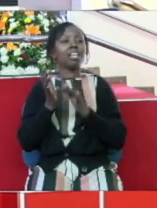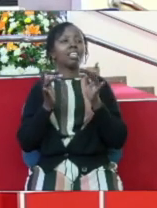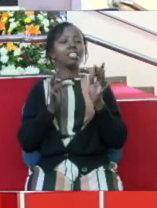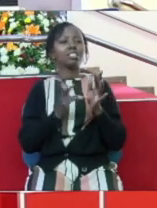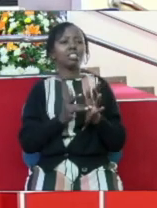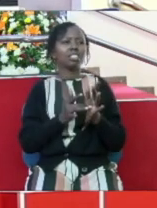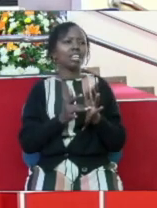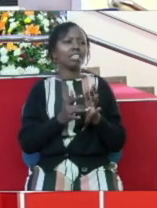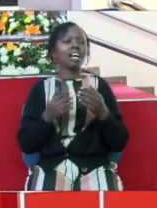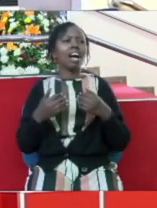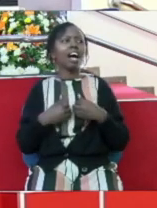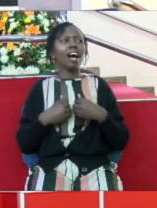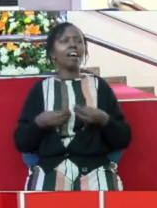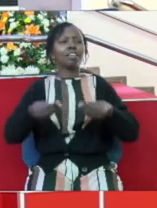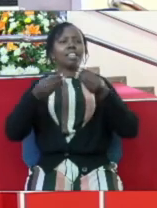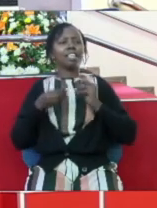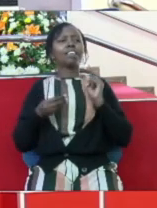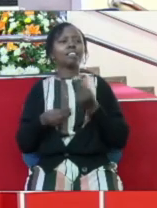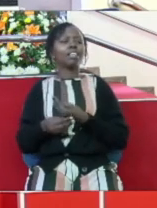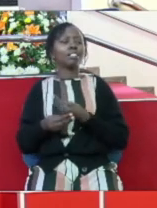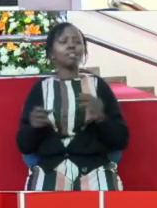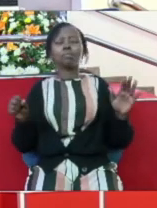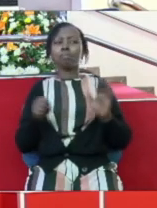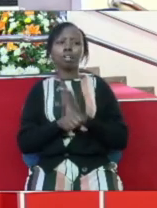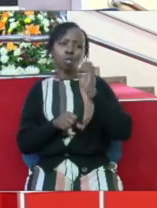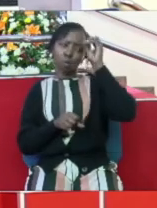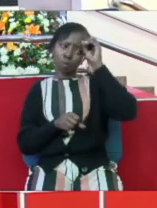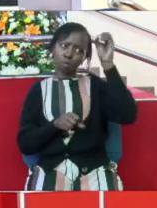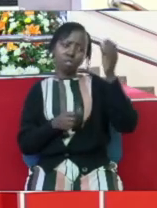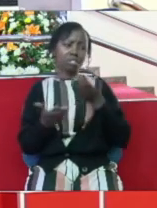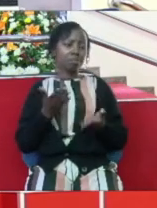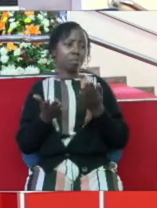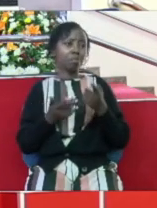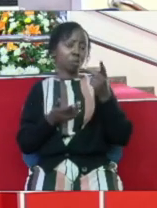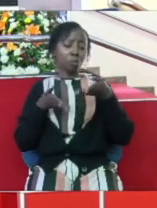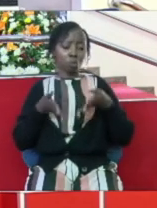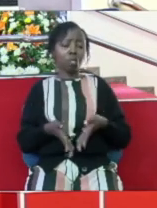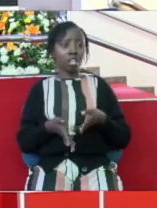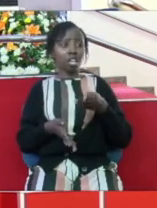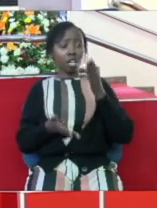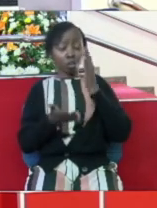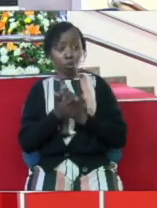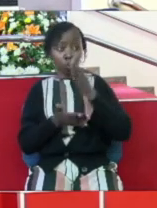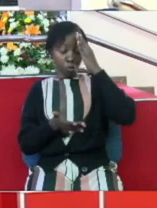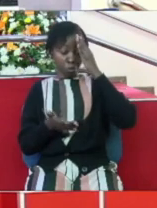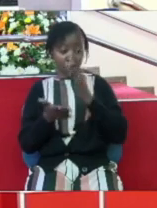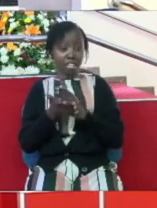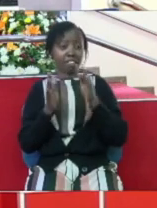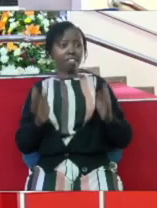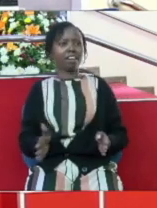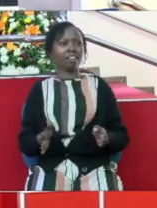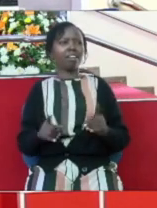chances. Na ni Mungu wa fursa nyingi sana. You could be here today. Unaweza kuwa hapa leo. You are a believer. Wewe ni mumini. But to